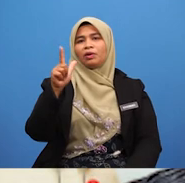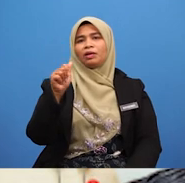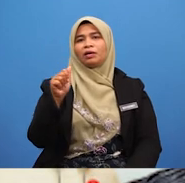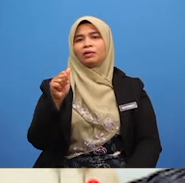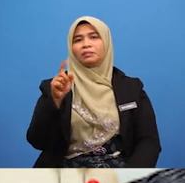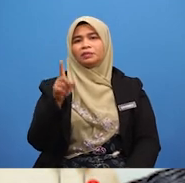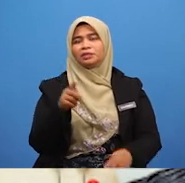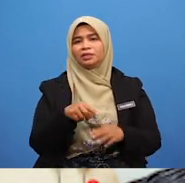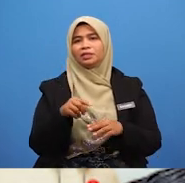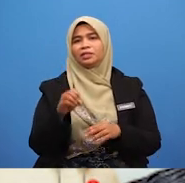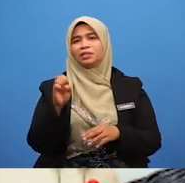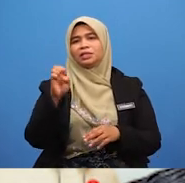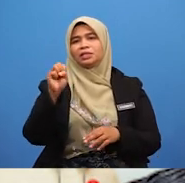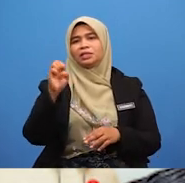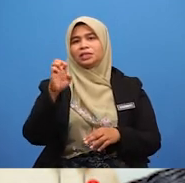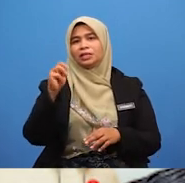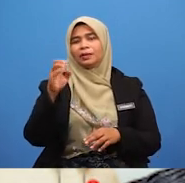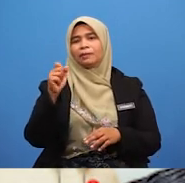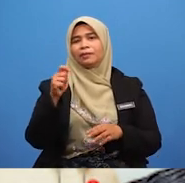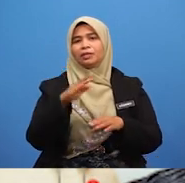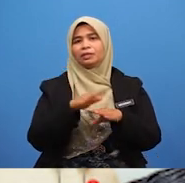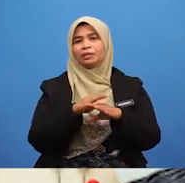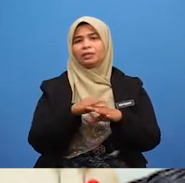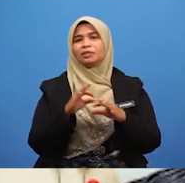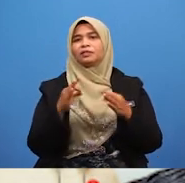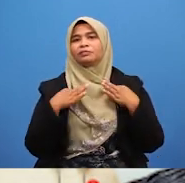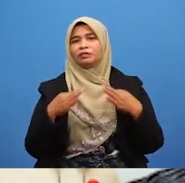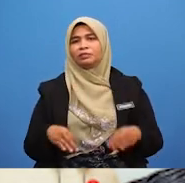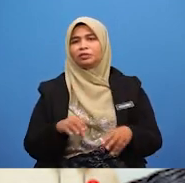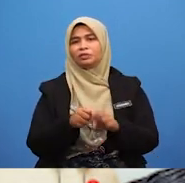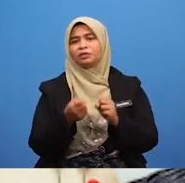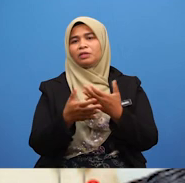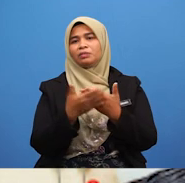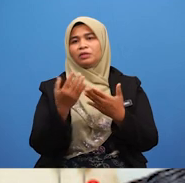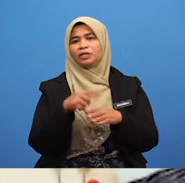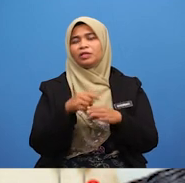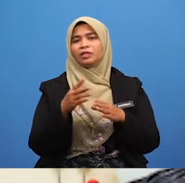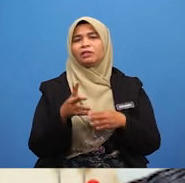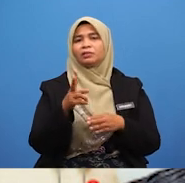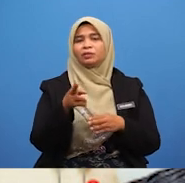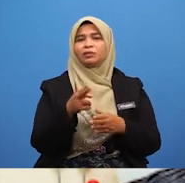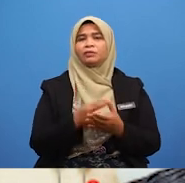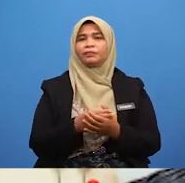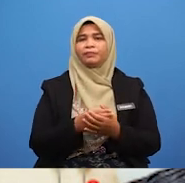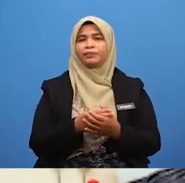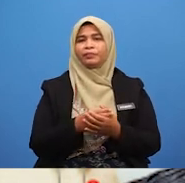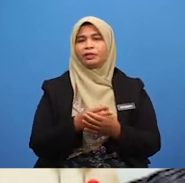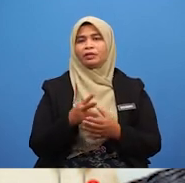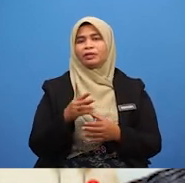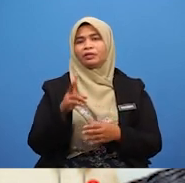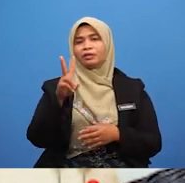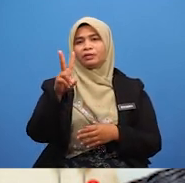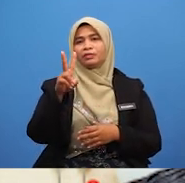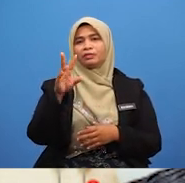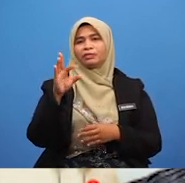disemat di atas fabrik supaya mudah untuk dipotong. Okey. Yang kedua ialah fabrik